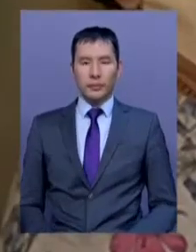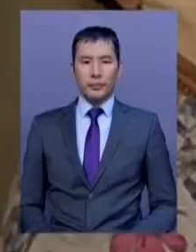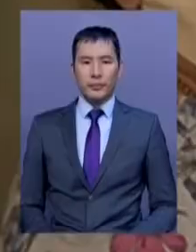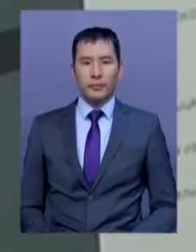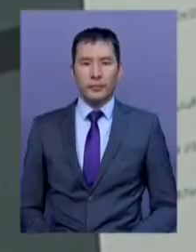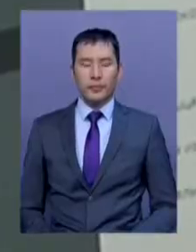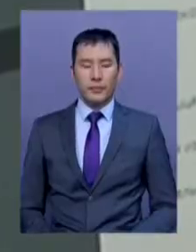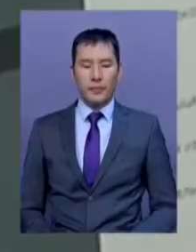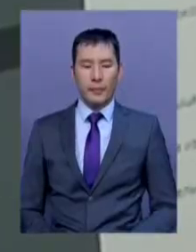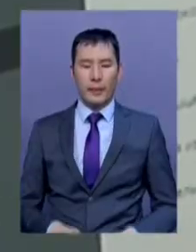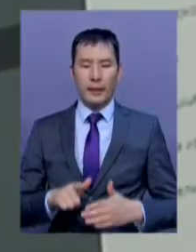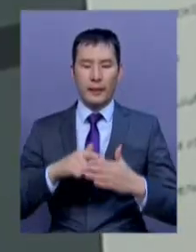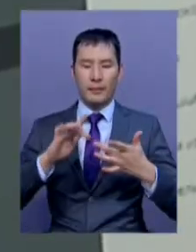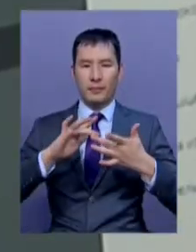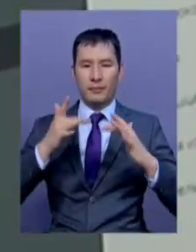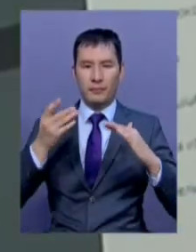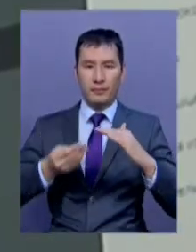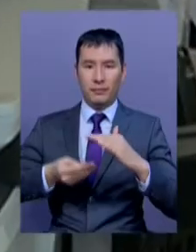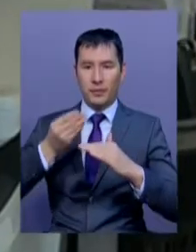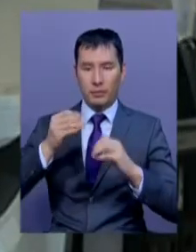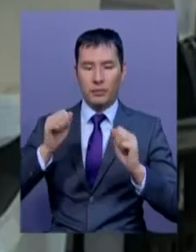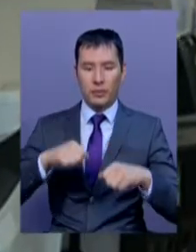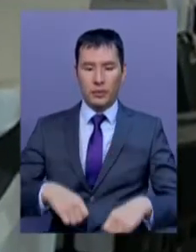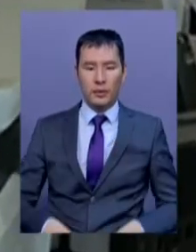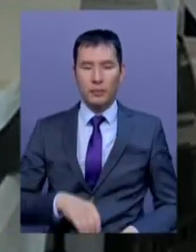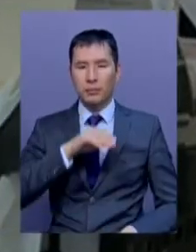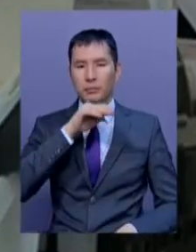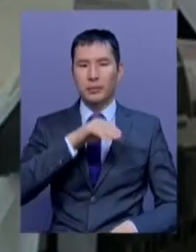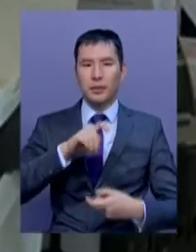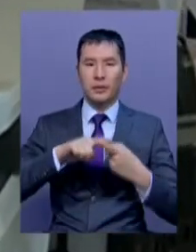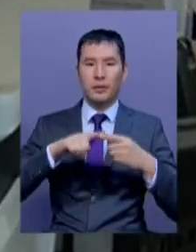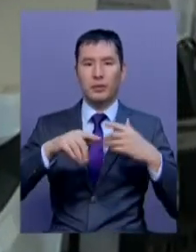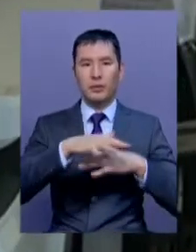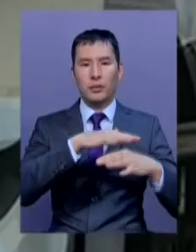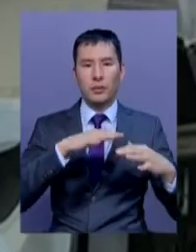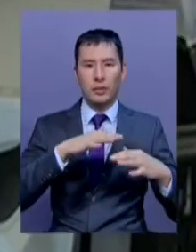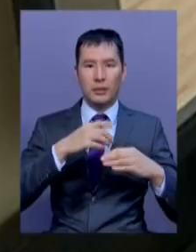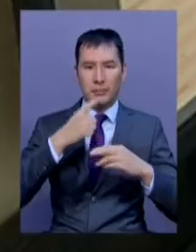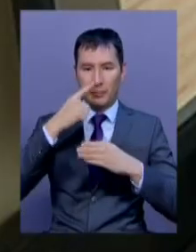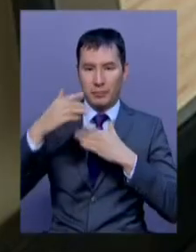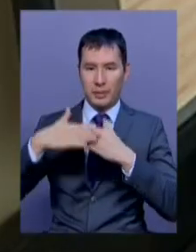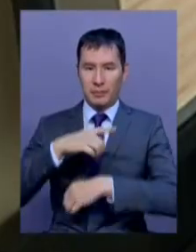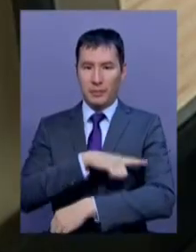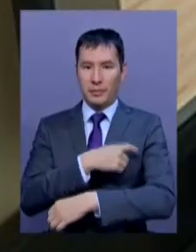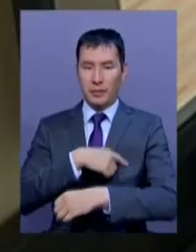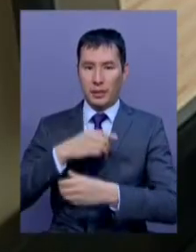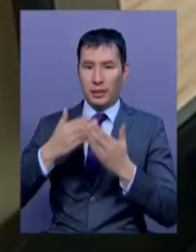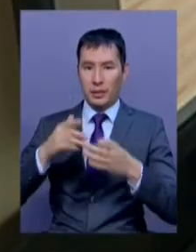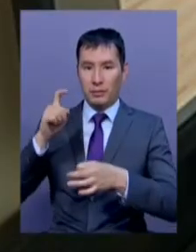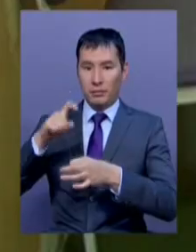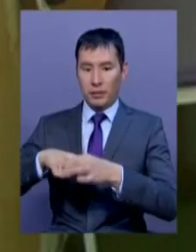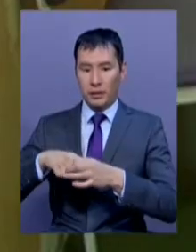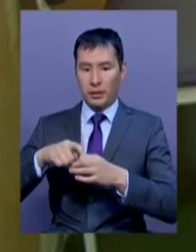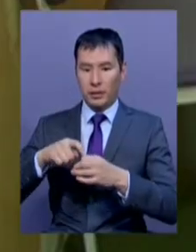немесе электрондық үкімет порталы арқылы жүгінуге болады. Мамандар халық неғұрлым жақын маңда орналасқан емханаларға тіркелсе,